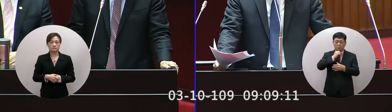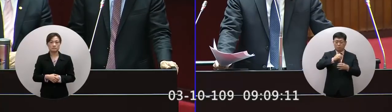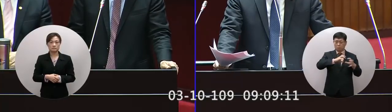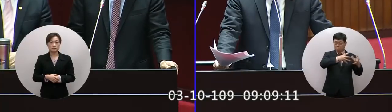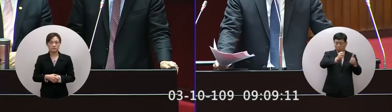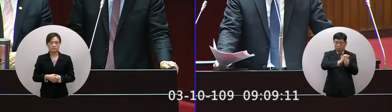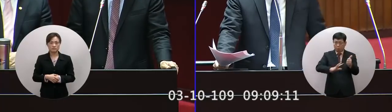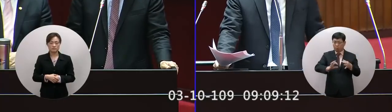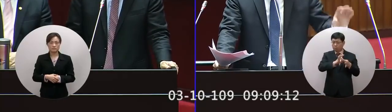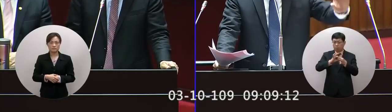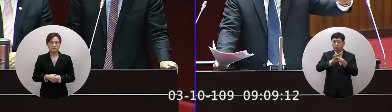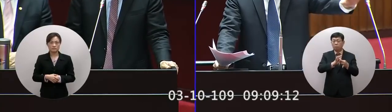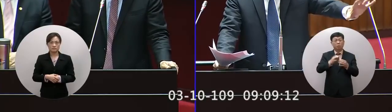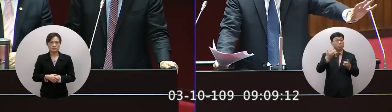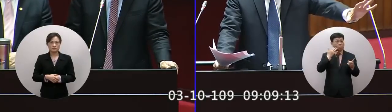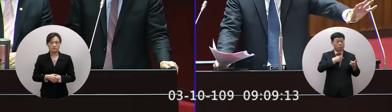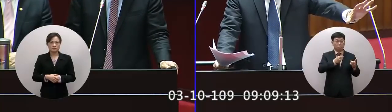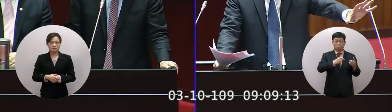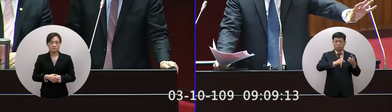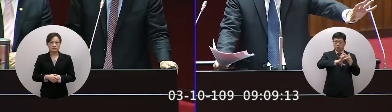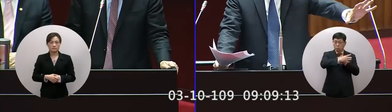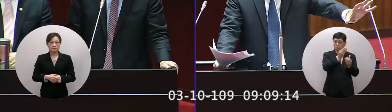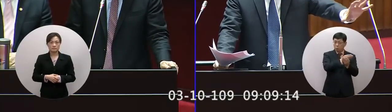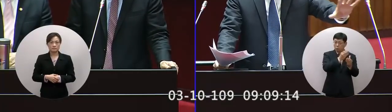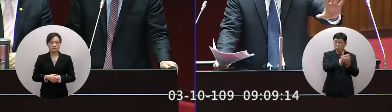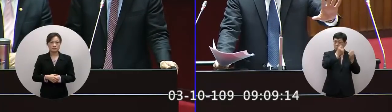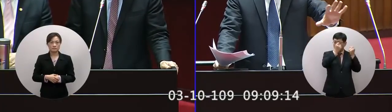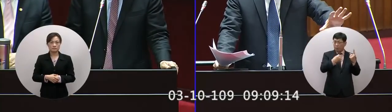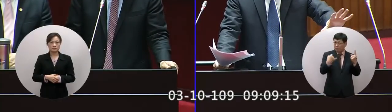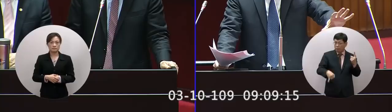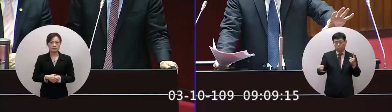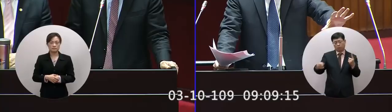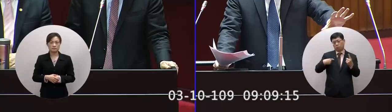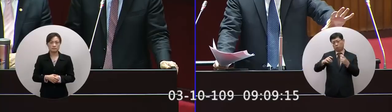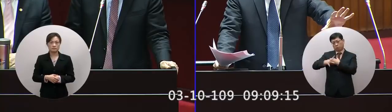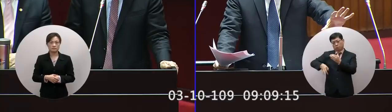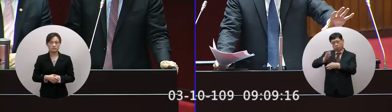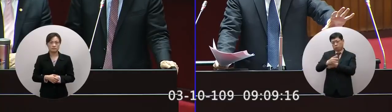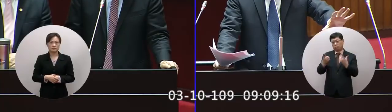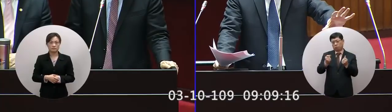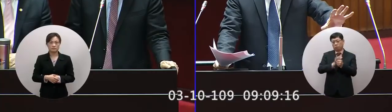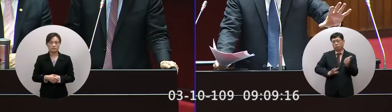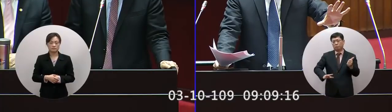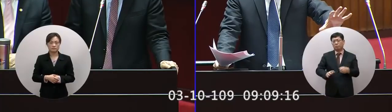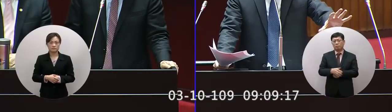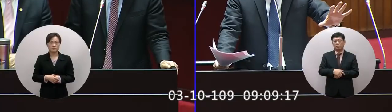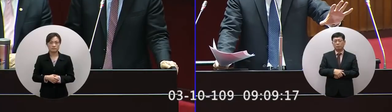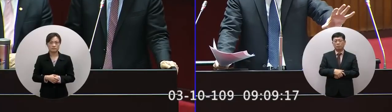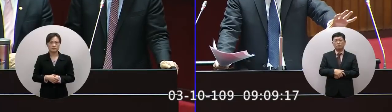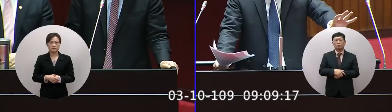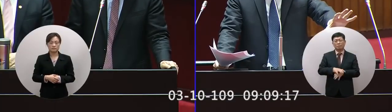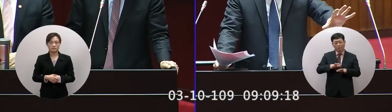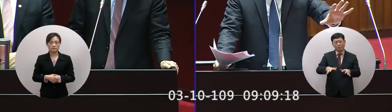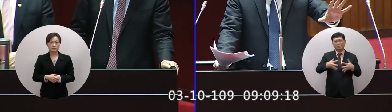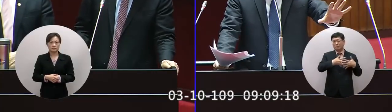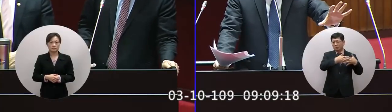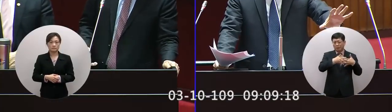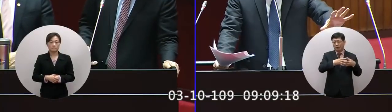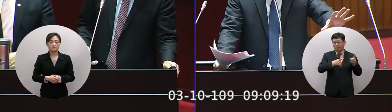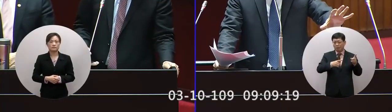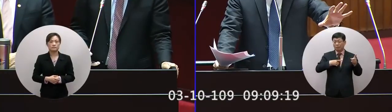联动的，所以当国际不好的时候，这些外资也势必受影响啊。虽然你看美